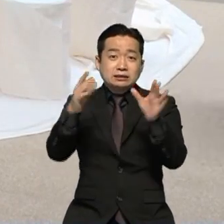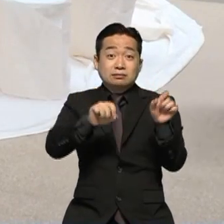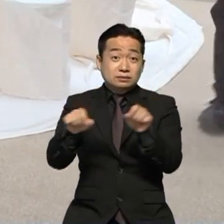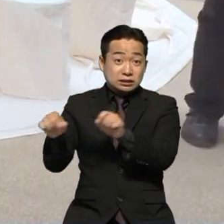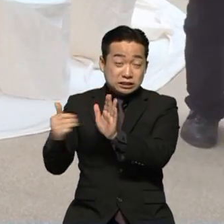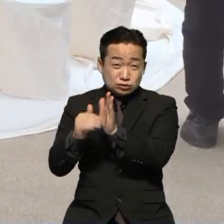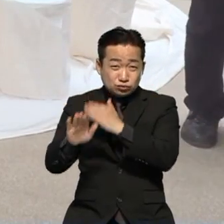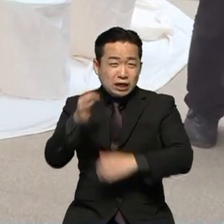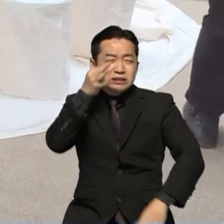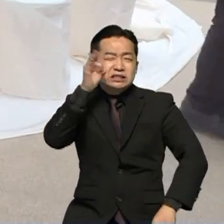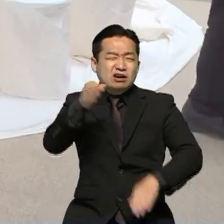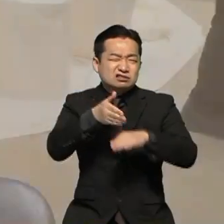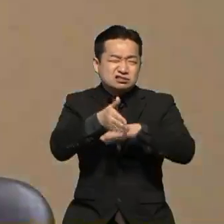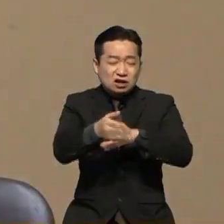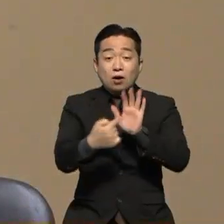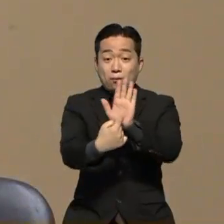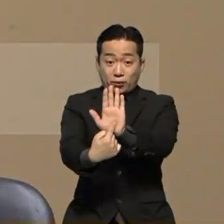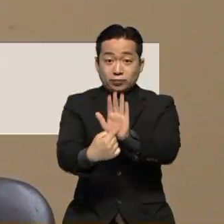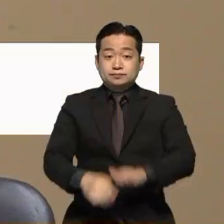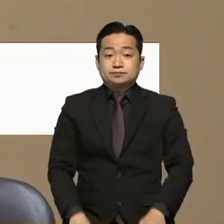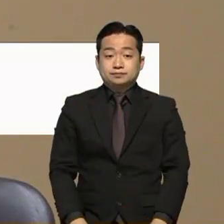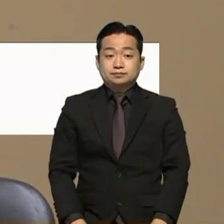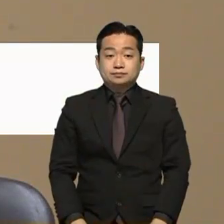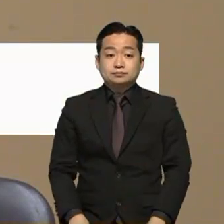지 10개월 만입니다.